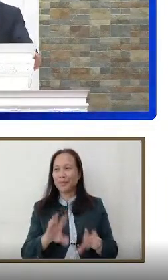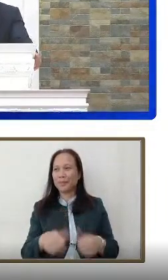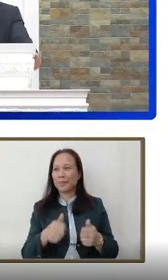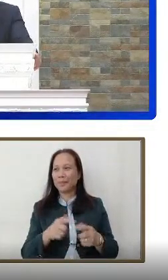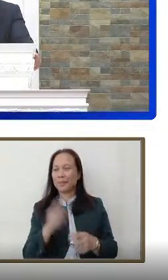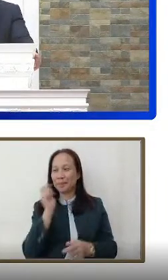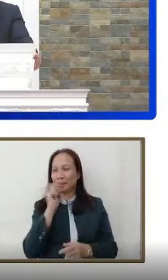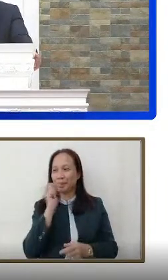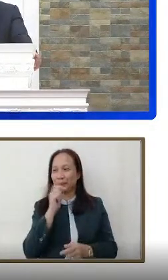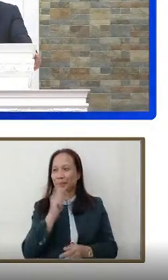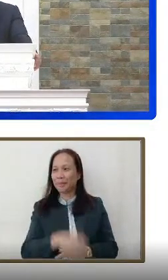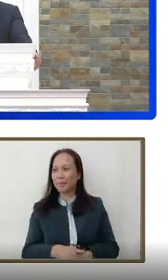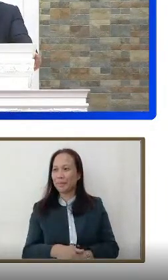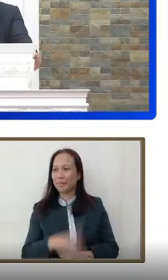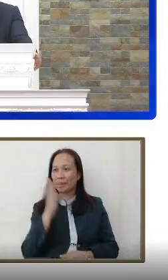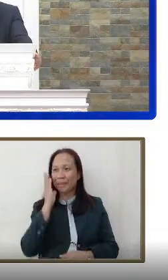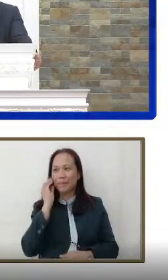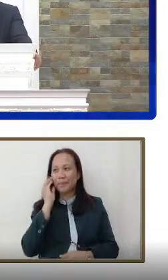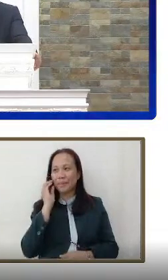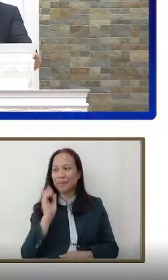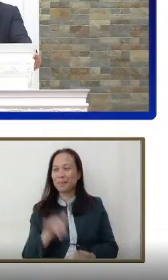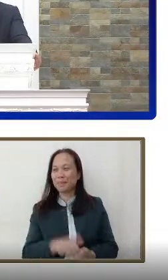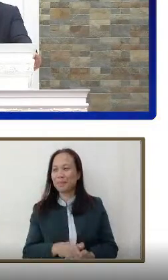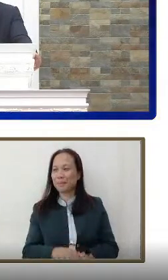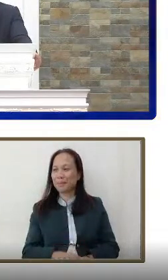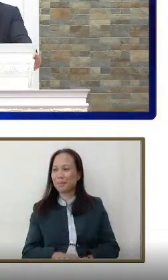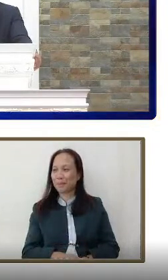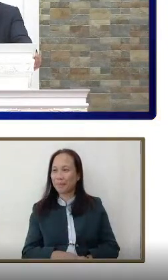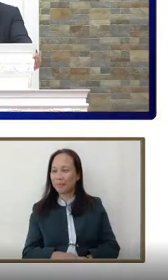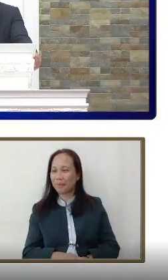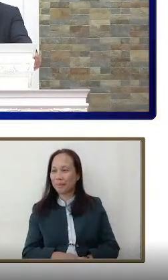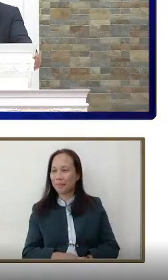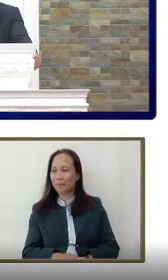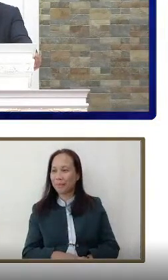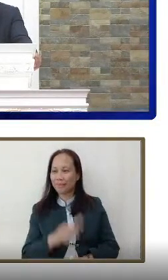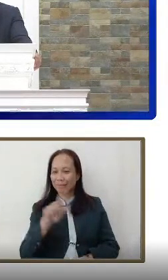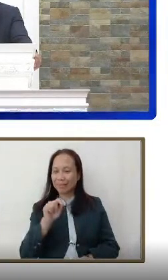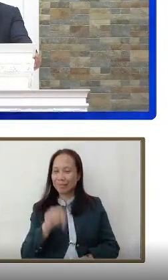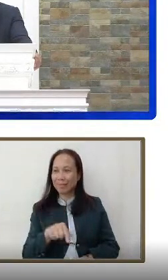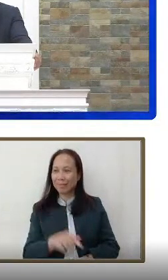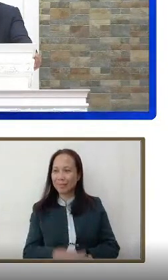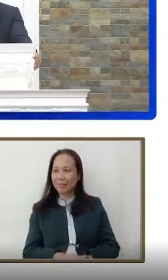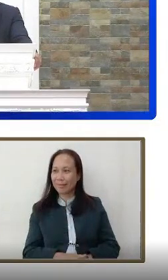eh. Yeah. So, naranasan mo ba yan? Ha?